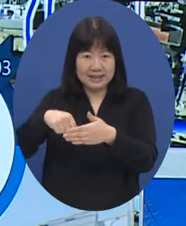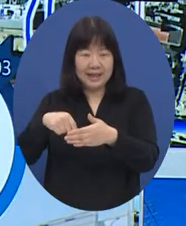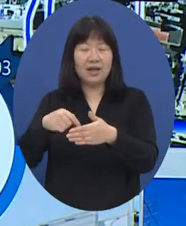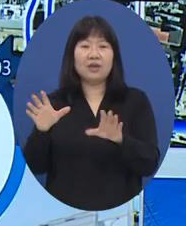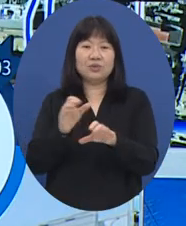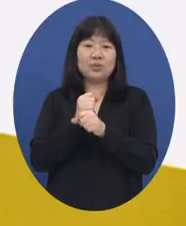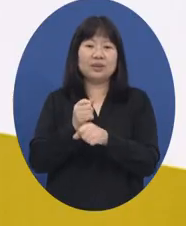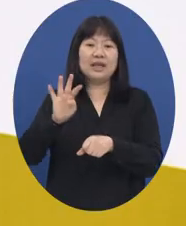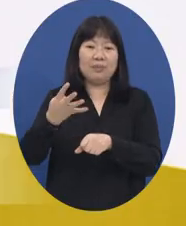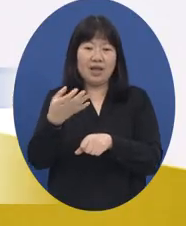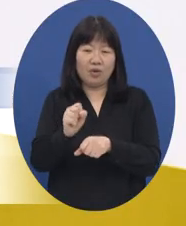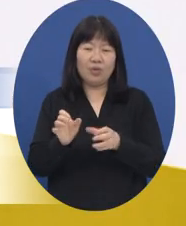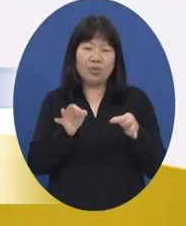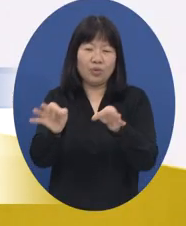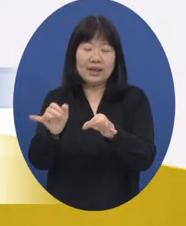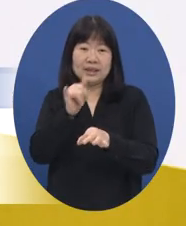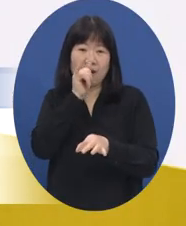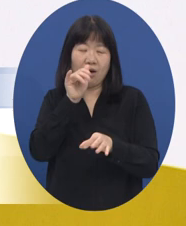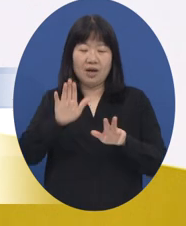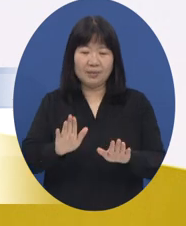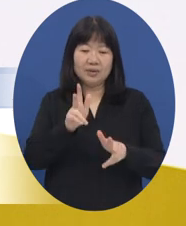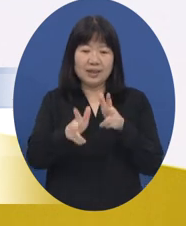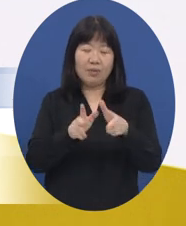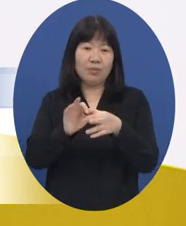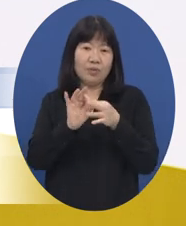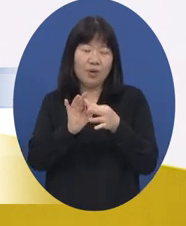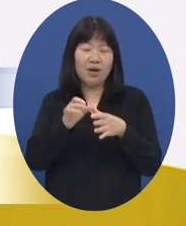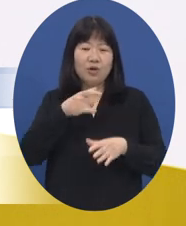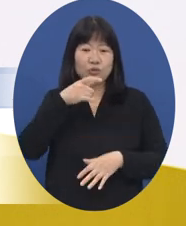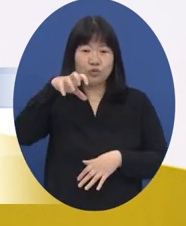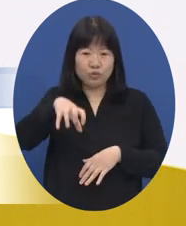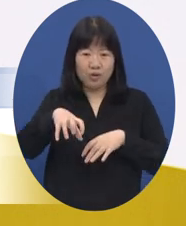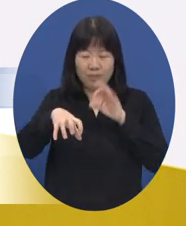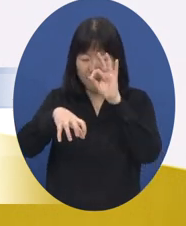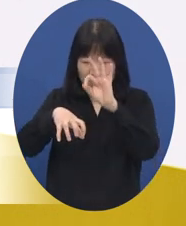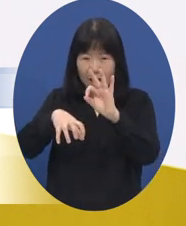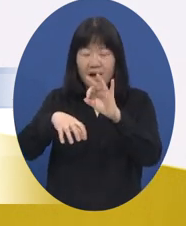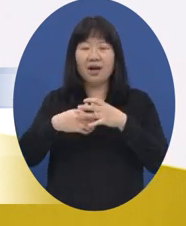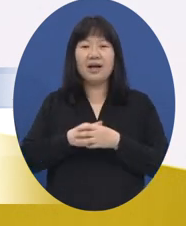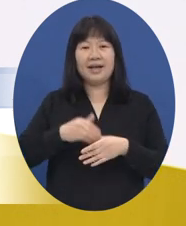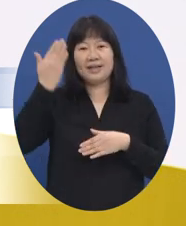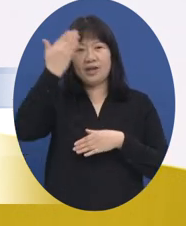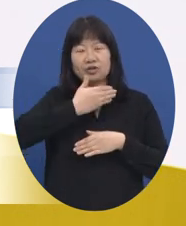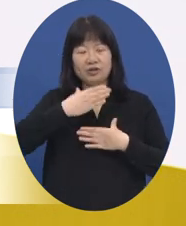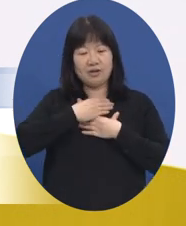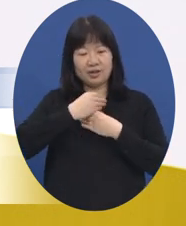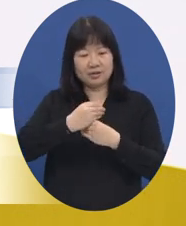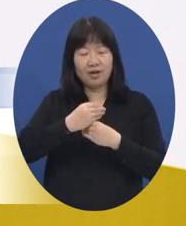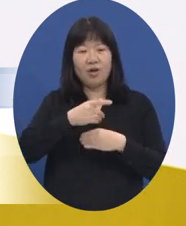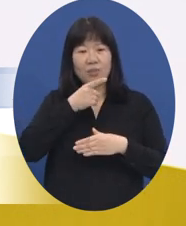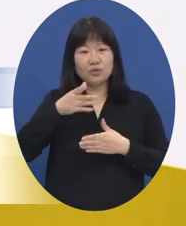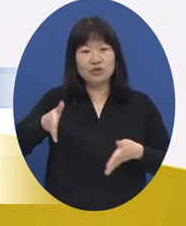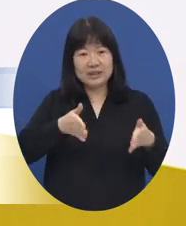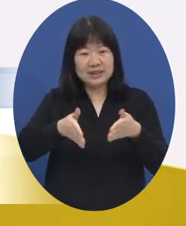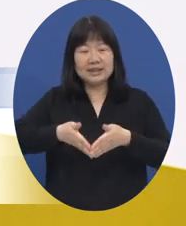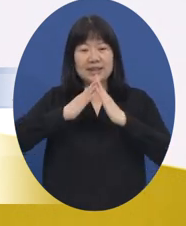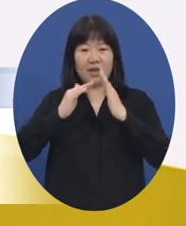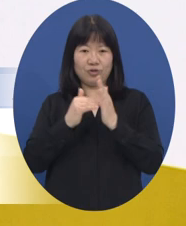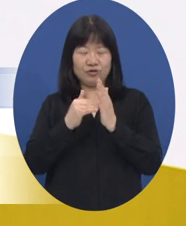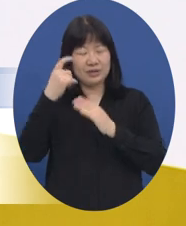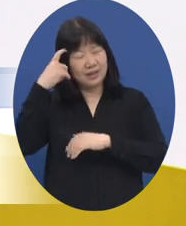투자합니다 이번 사업을 통해 서울이 수원시는 깨끗하고 안전한 물길을 만들고